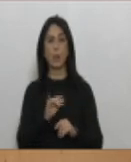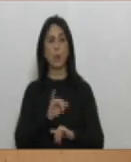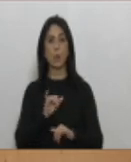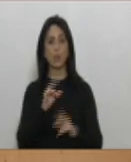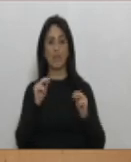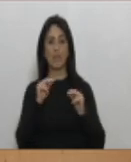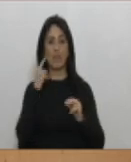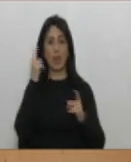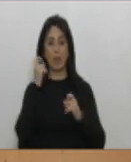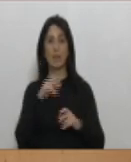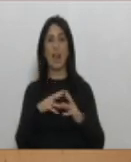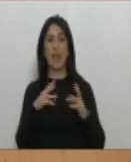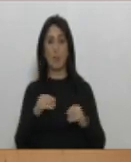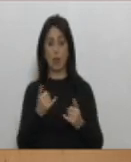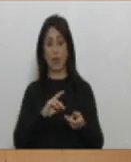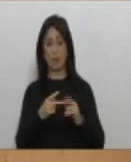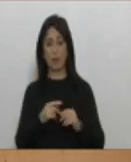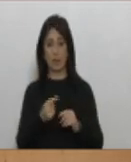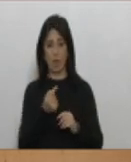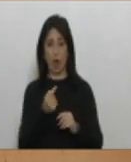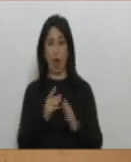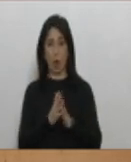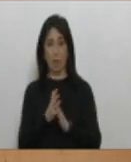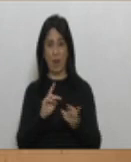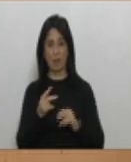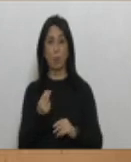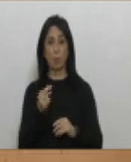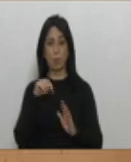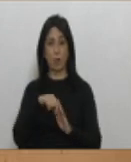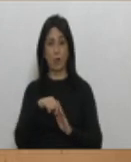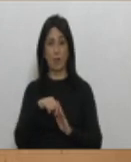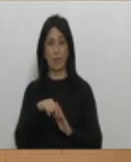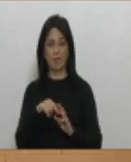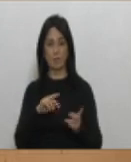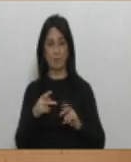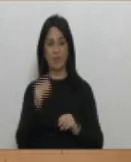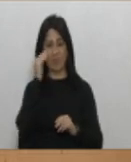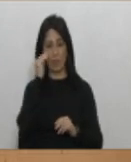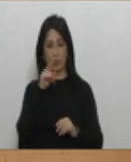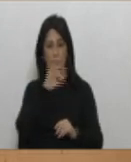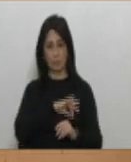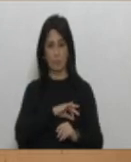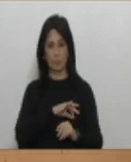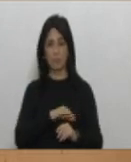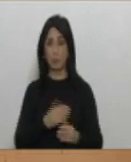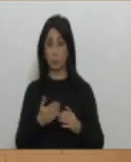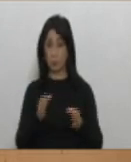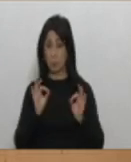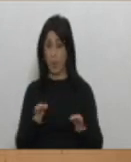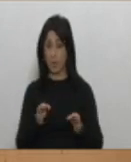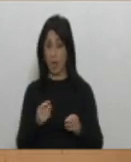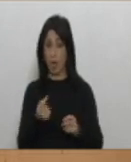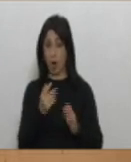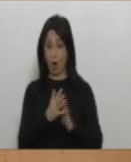რაღაც პერიფრაზია და ნათელია და კონფიდენციალურ საუბარში შეიძლება რაღაც პაროლებს იყენებენ. მაგრამ თუ მართლა